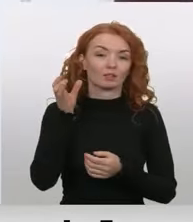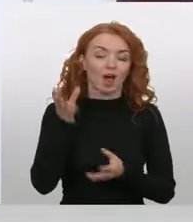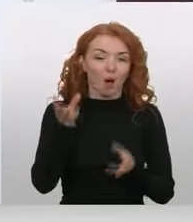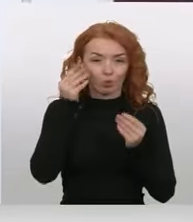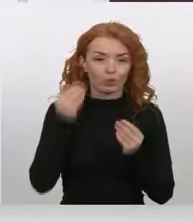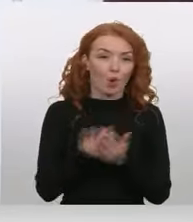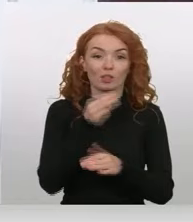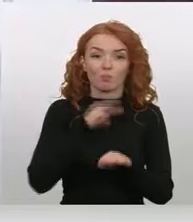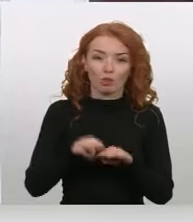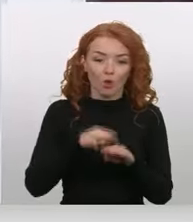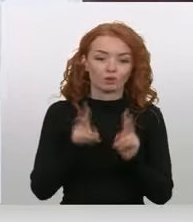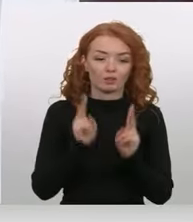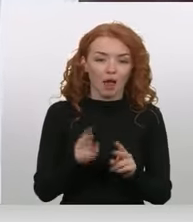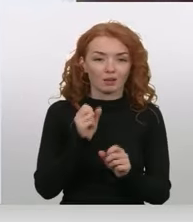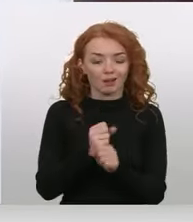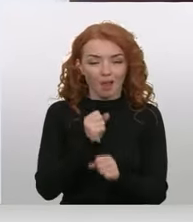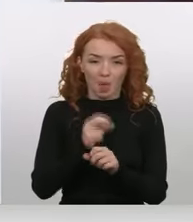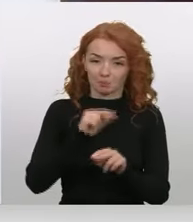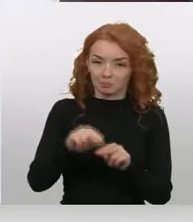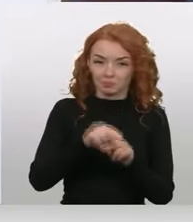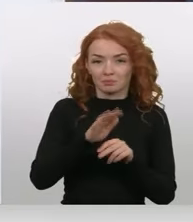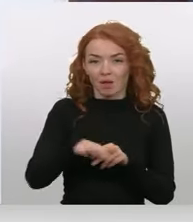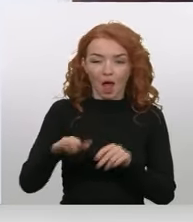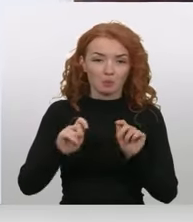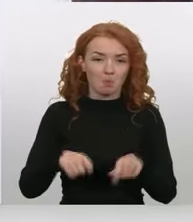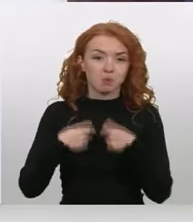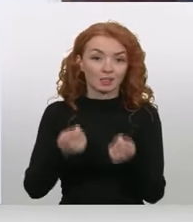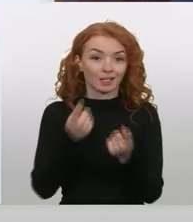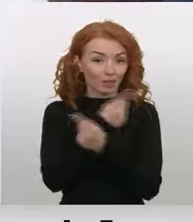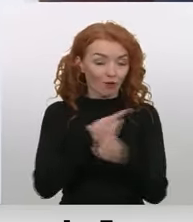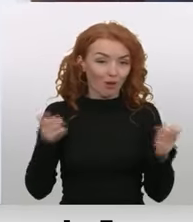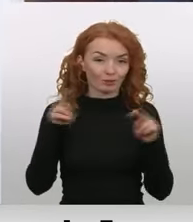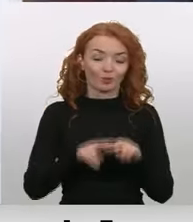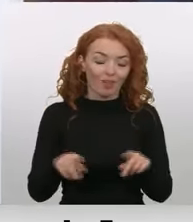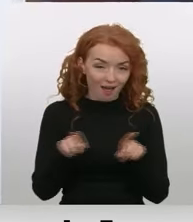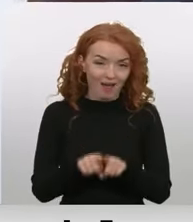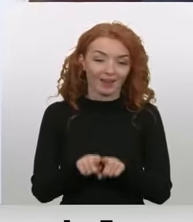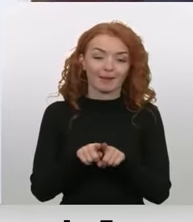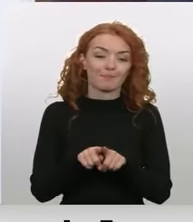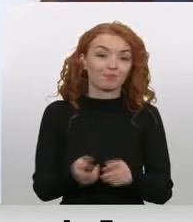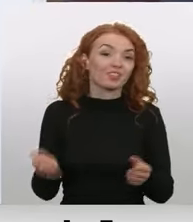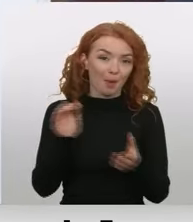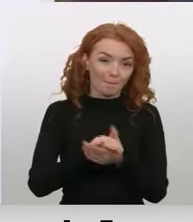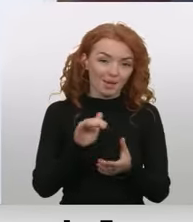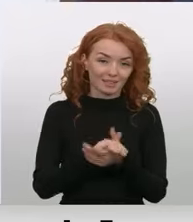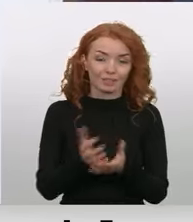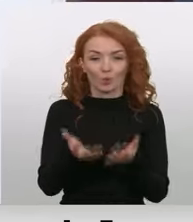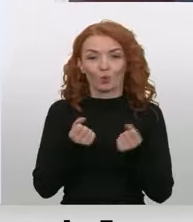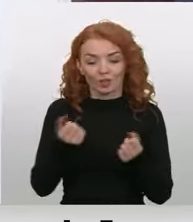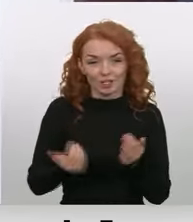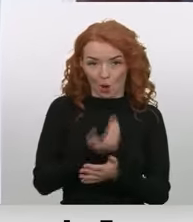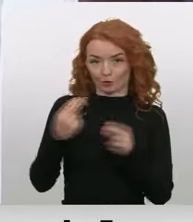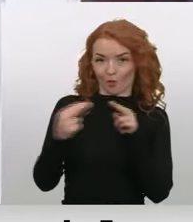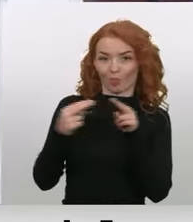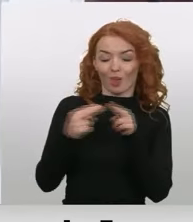jaunas metodes, kā strādāt, kā mācīt bērniem, kā pasniegt to informāciju un arī iepazīties, būt jaunas